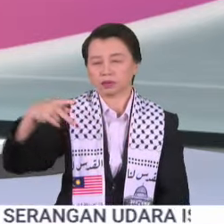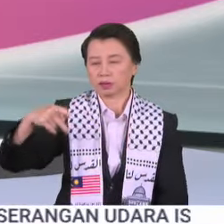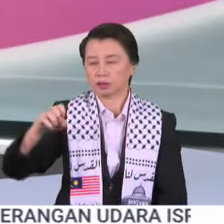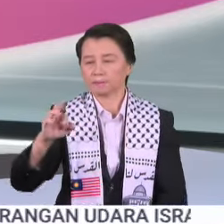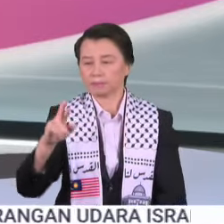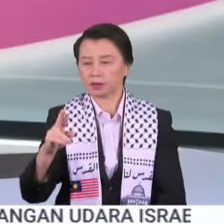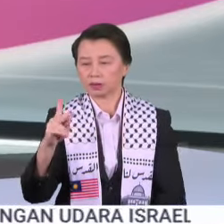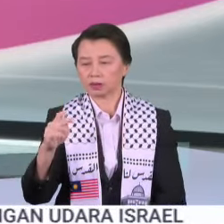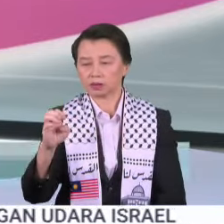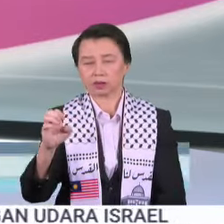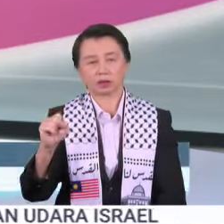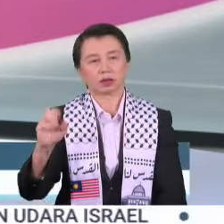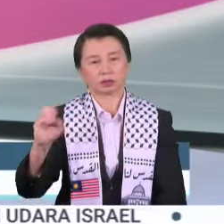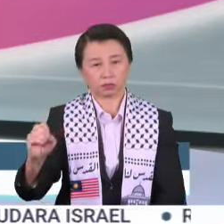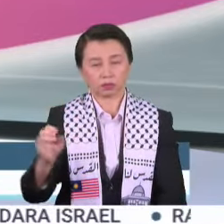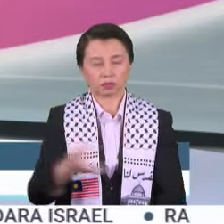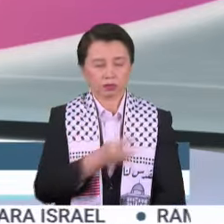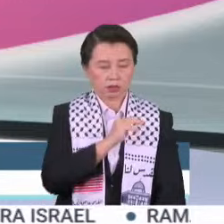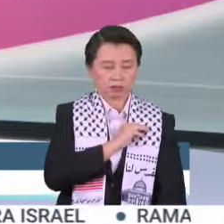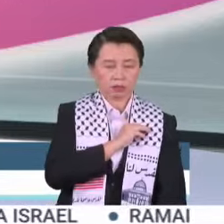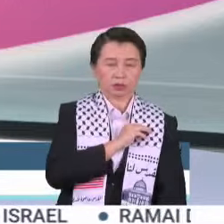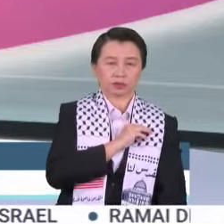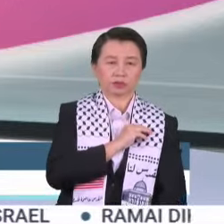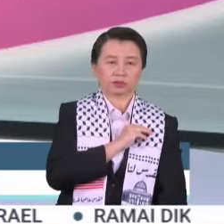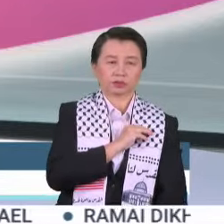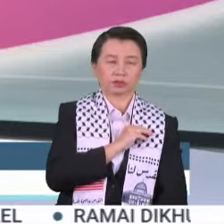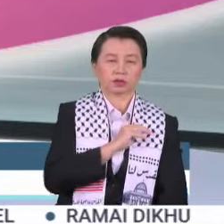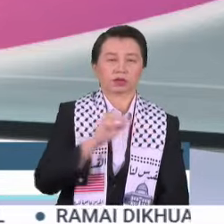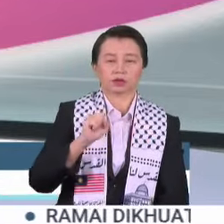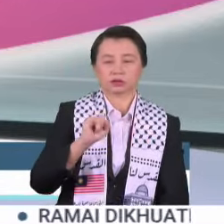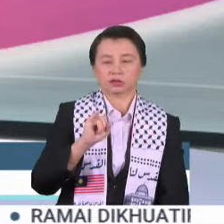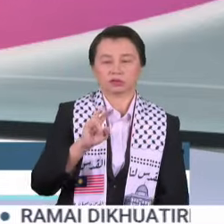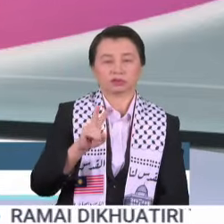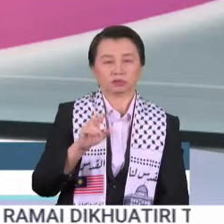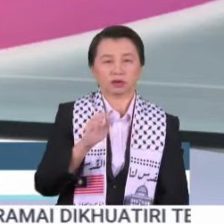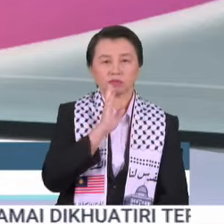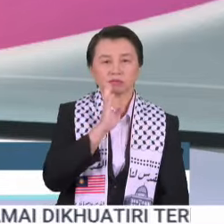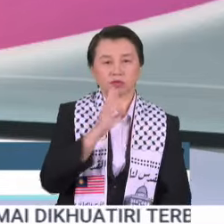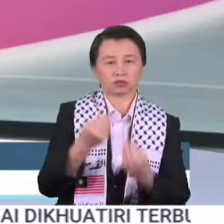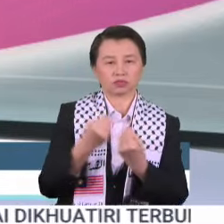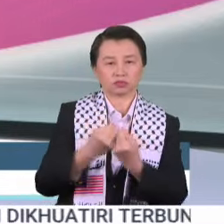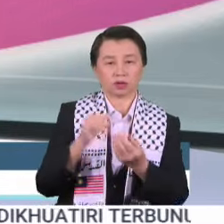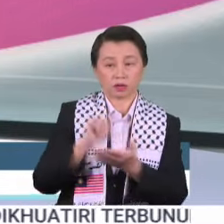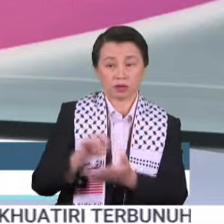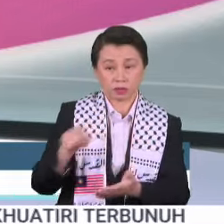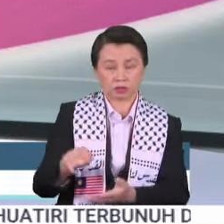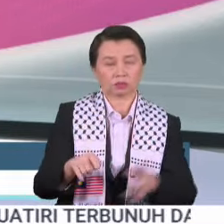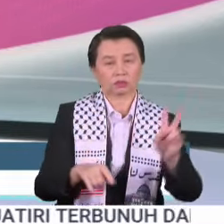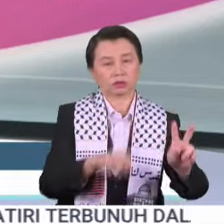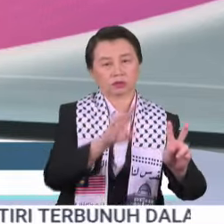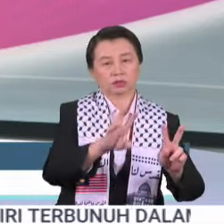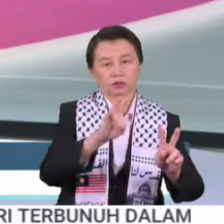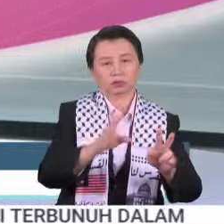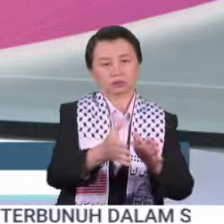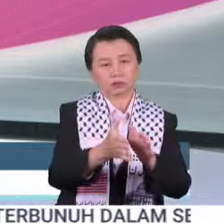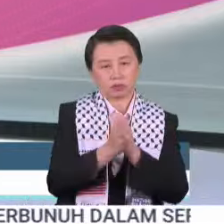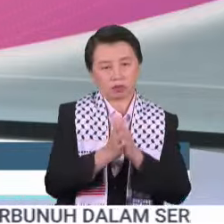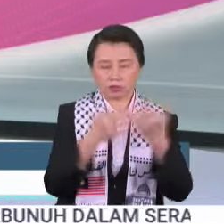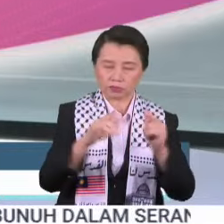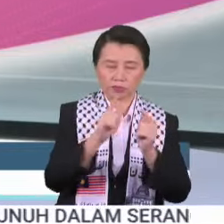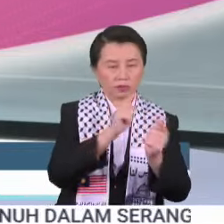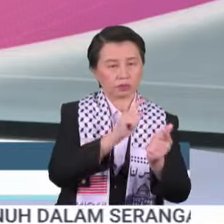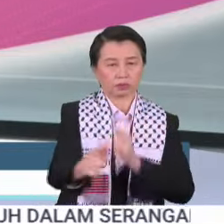Keselamatan Sosial Perkeso. Menteri Sumber Manusia V. Sivakumar memaklumkan daripada jumlah itu, 277 permohonan telah